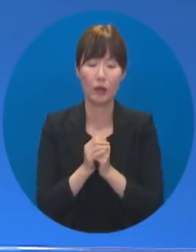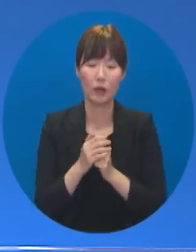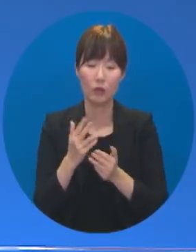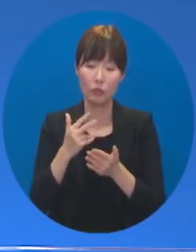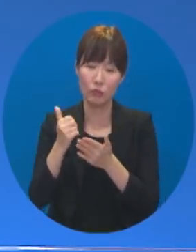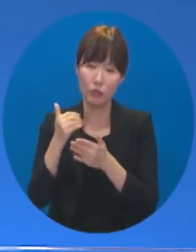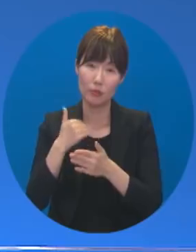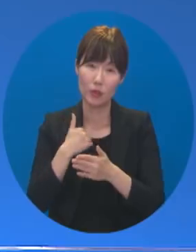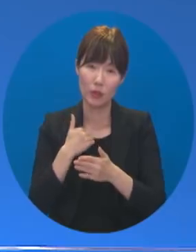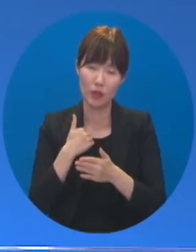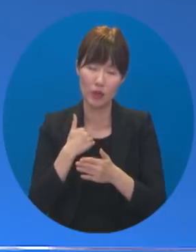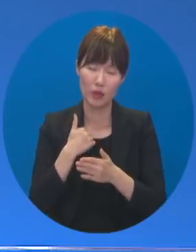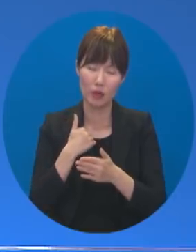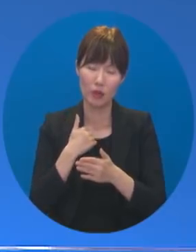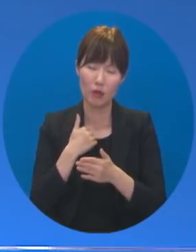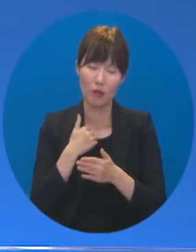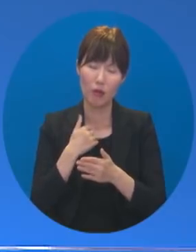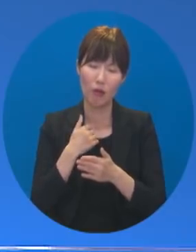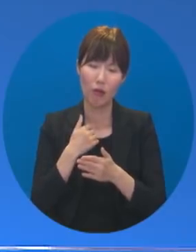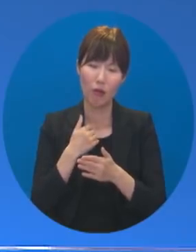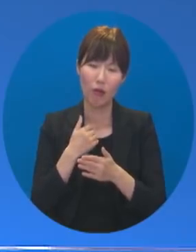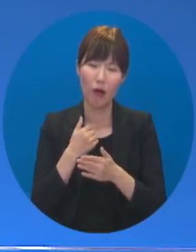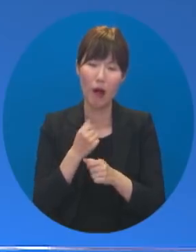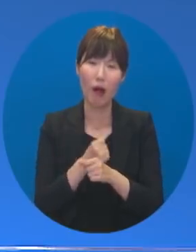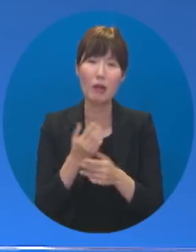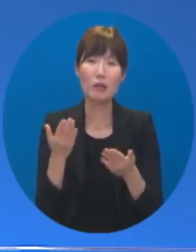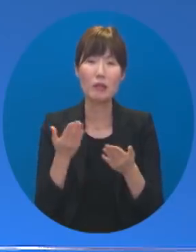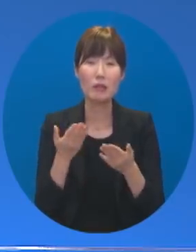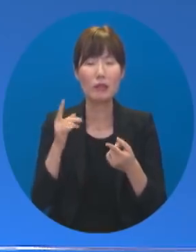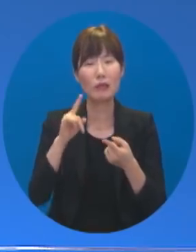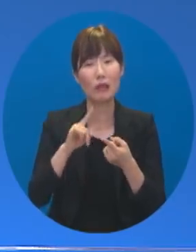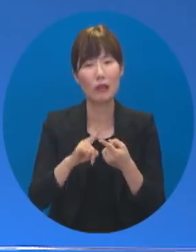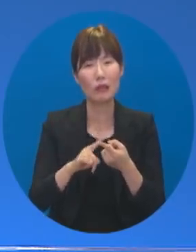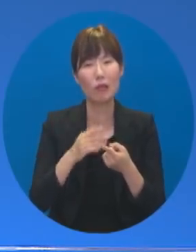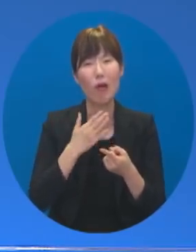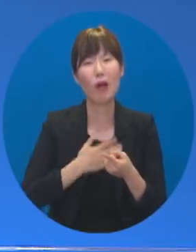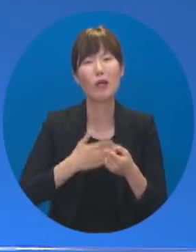있습니까? 그러면 제 안에서 마음 안에서